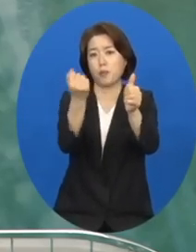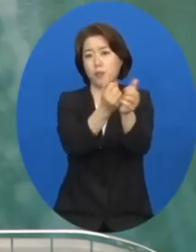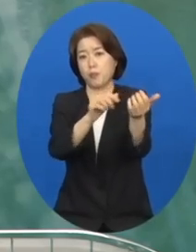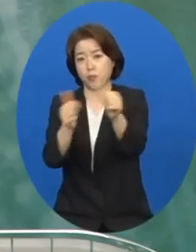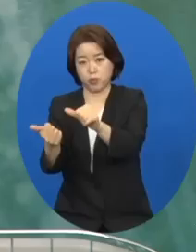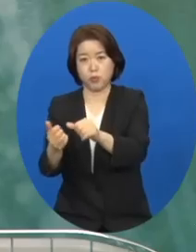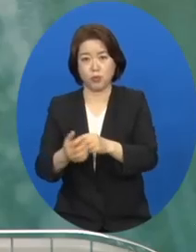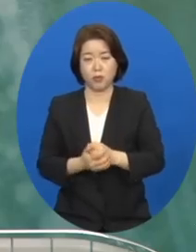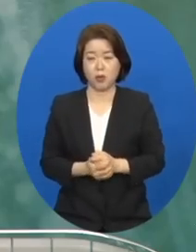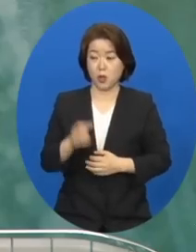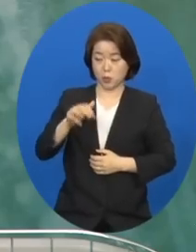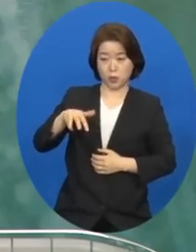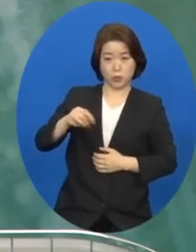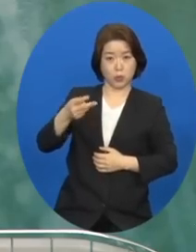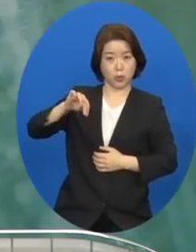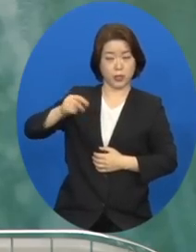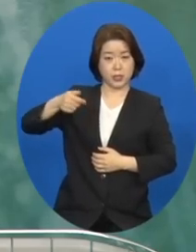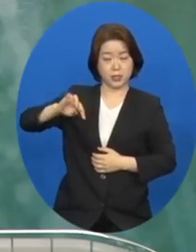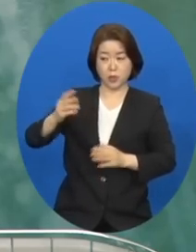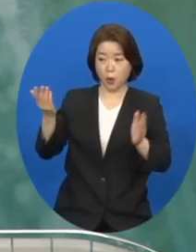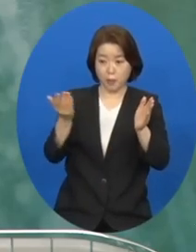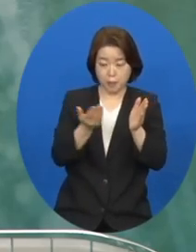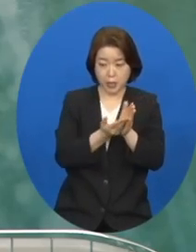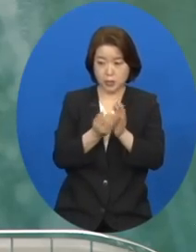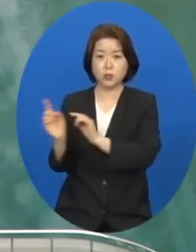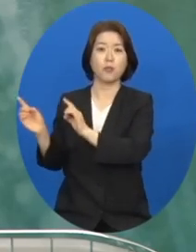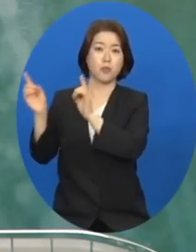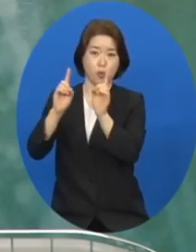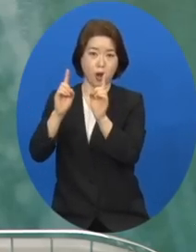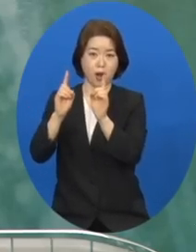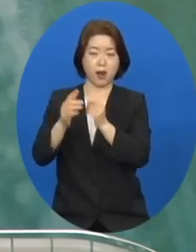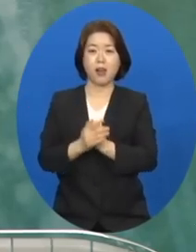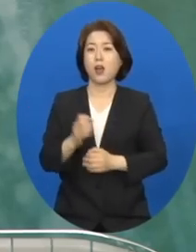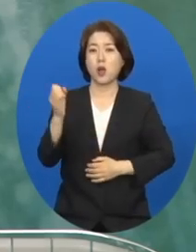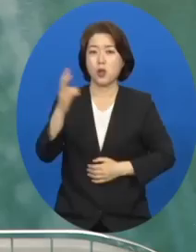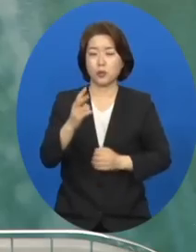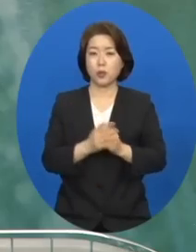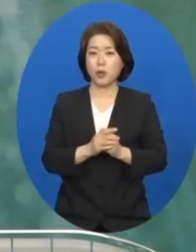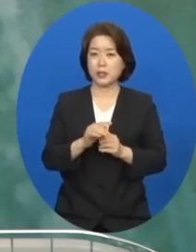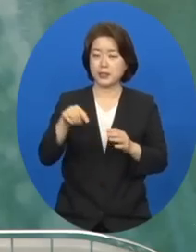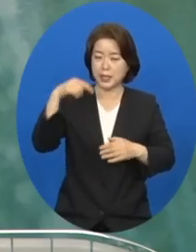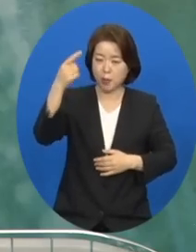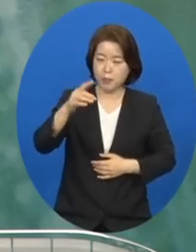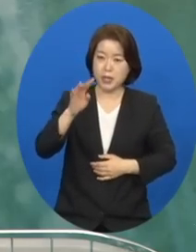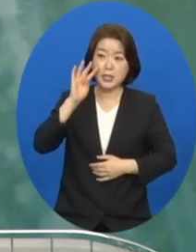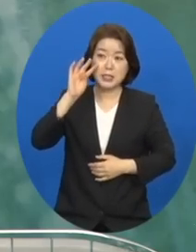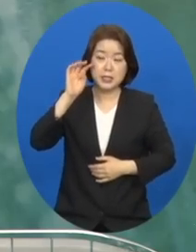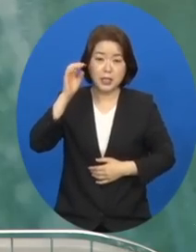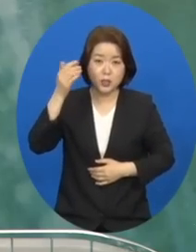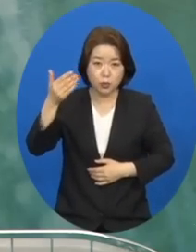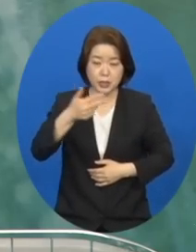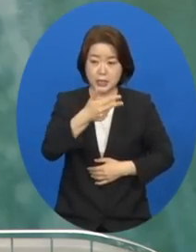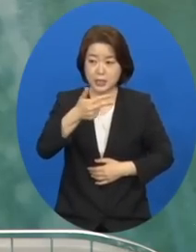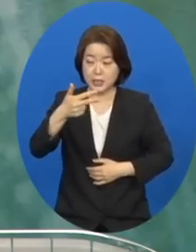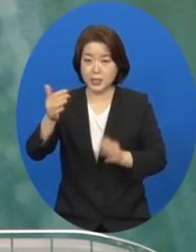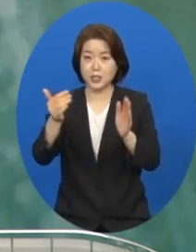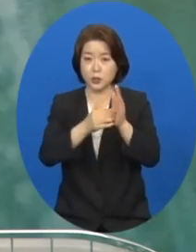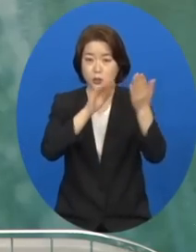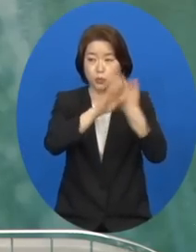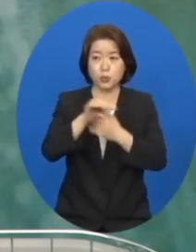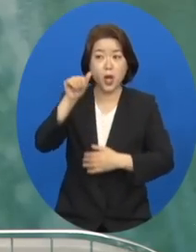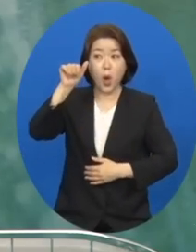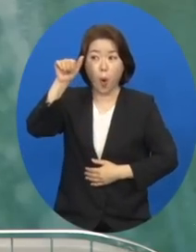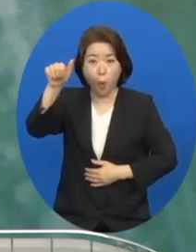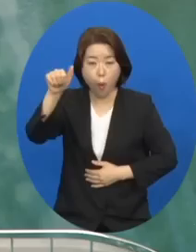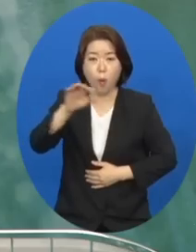초 시절의 맞추어서 부활하셨습니다 그 다음에 초 시절로부터 49 177 저리 지나고 50번째 된 날이